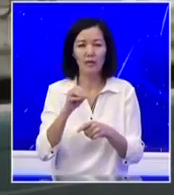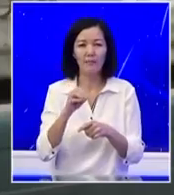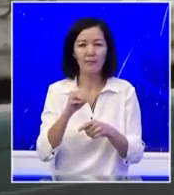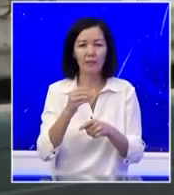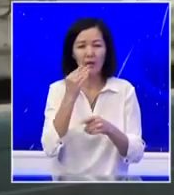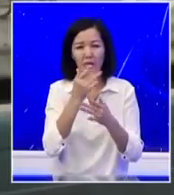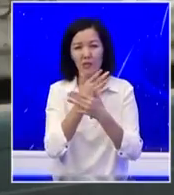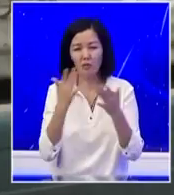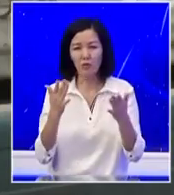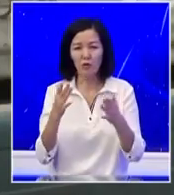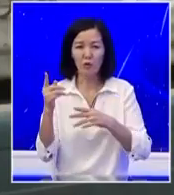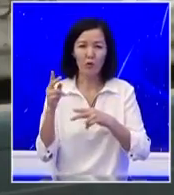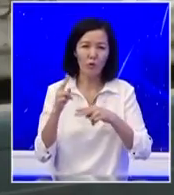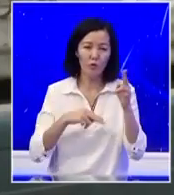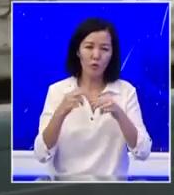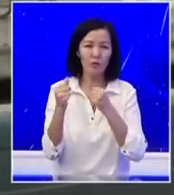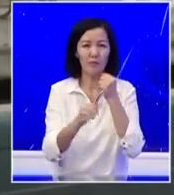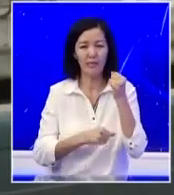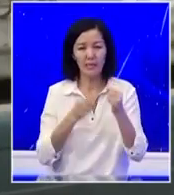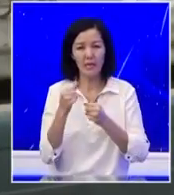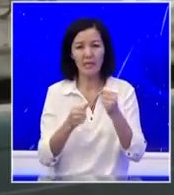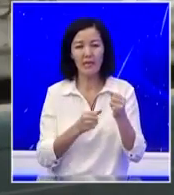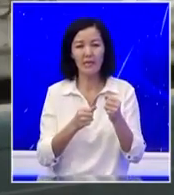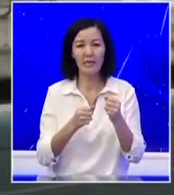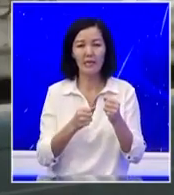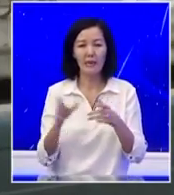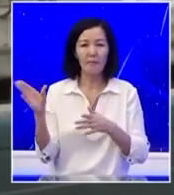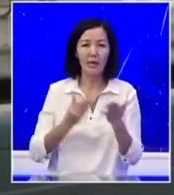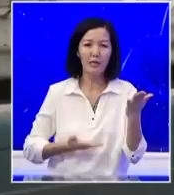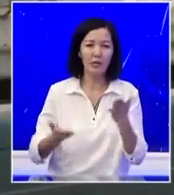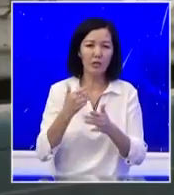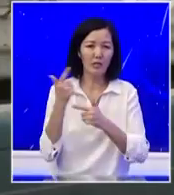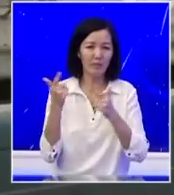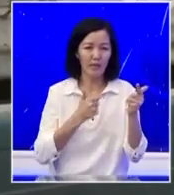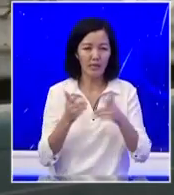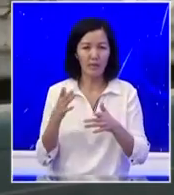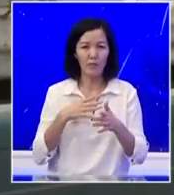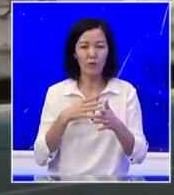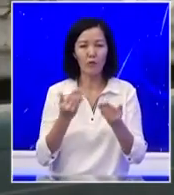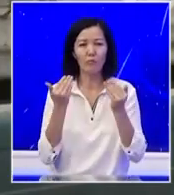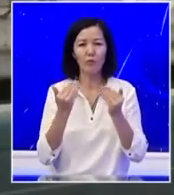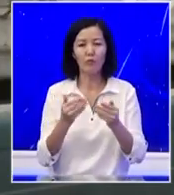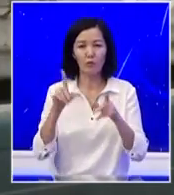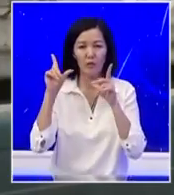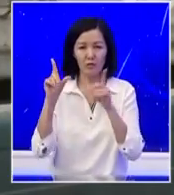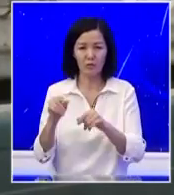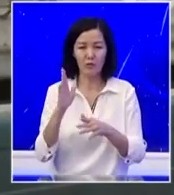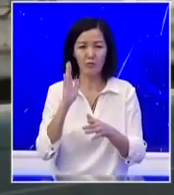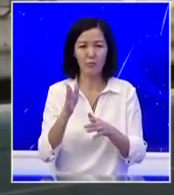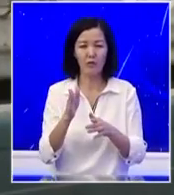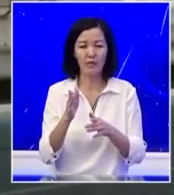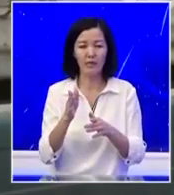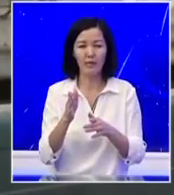осындай азық-түлік және құрылыс материалдарын біз бек сыртта қарап қалмайық деген ниетпен осы бүгін міне жол тартып